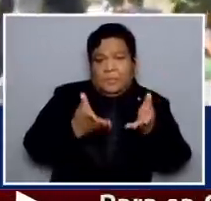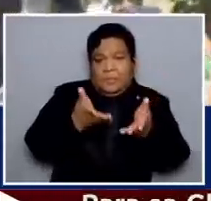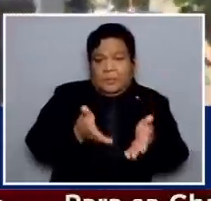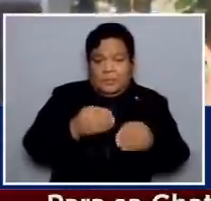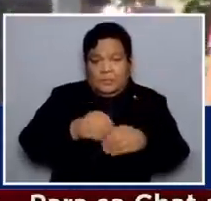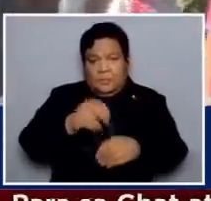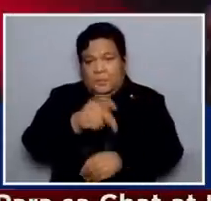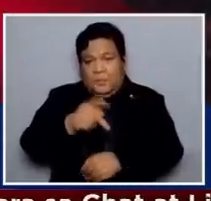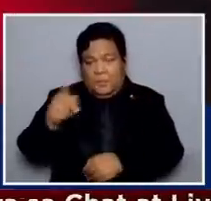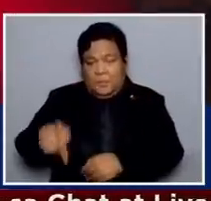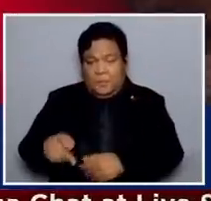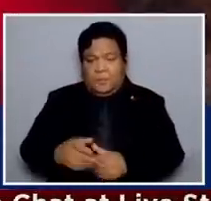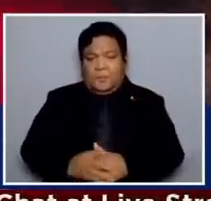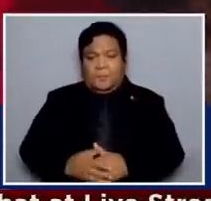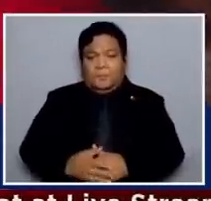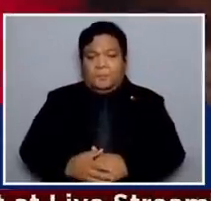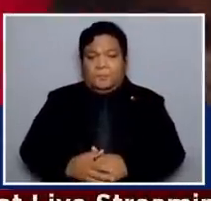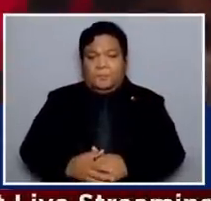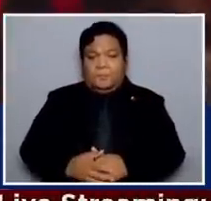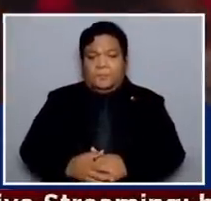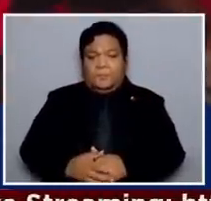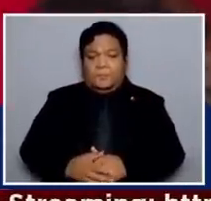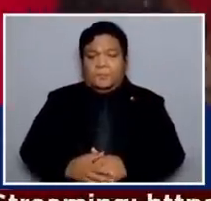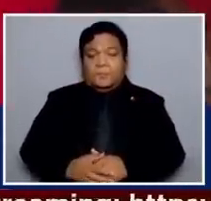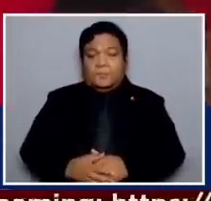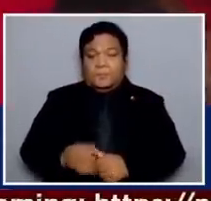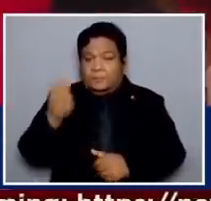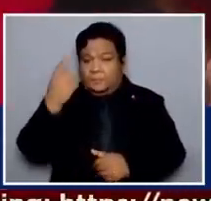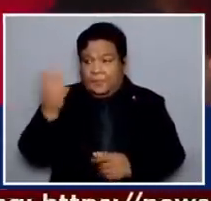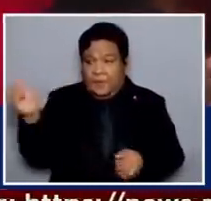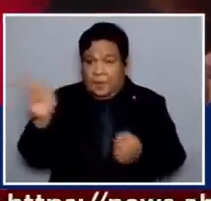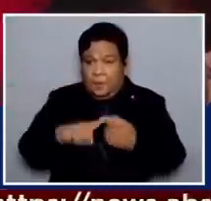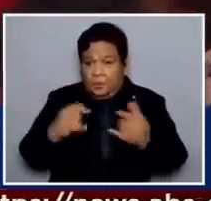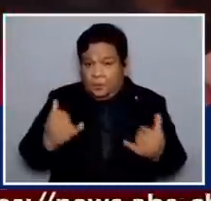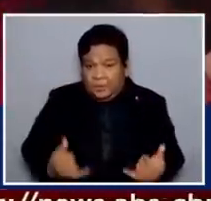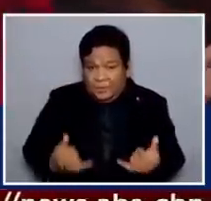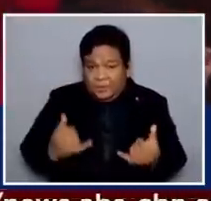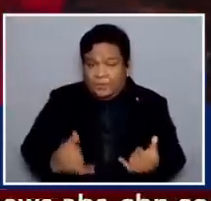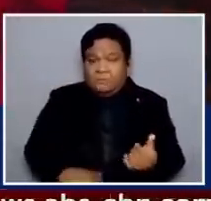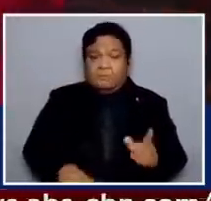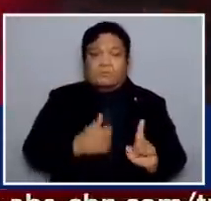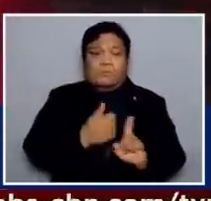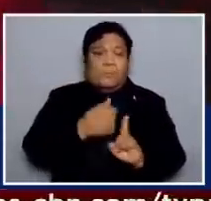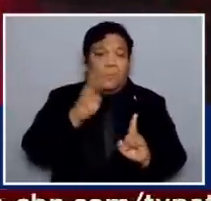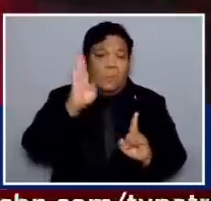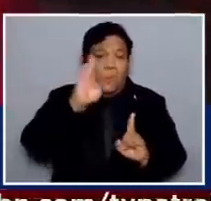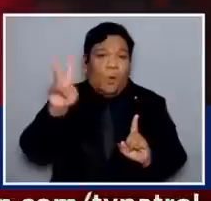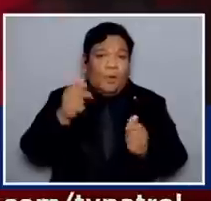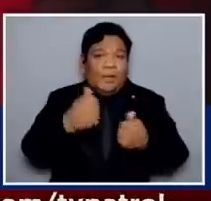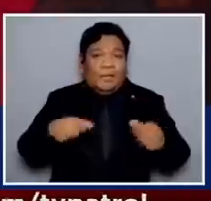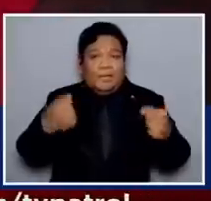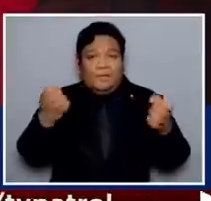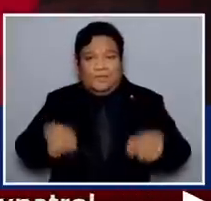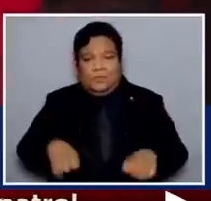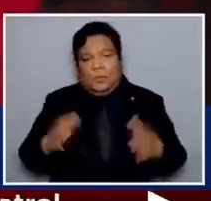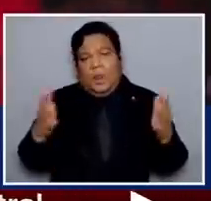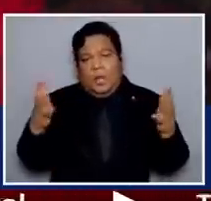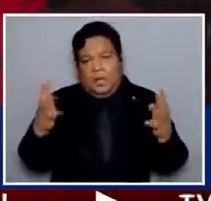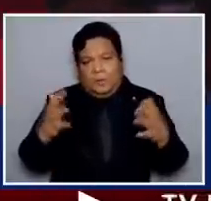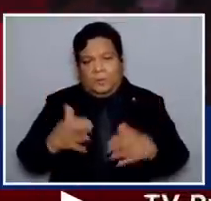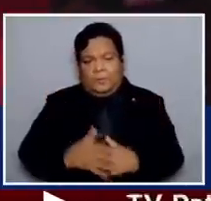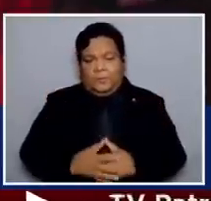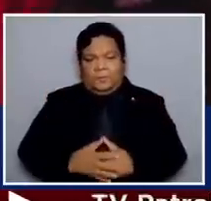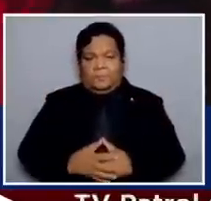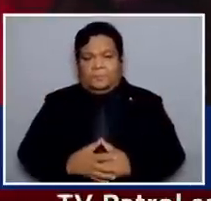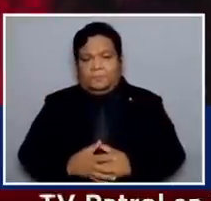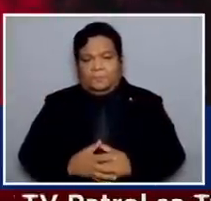Marcos Jr. Hanggang ngayong araw, wala pa rin public engagement si Marcos Jr. Bianca